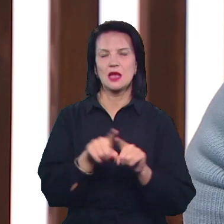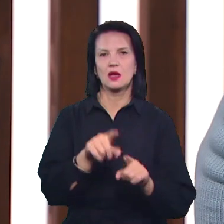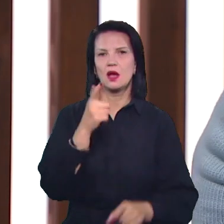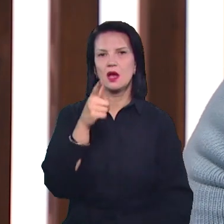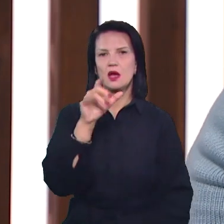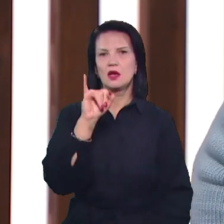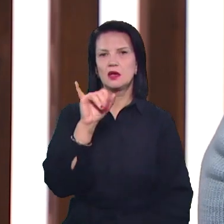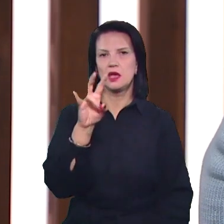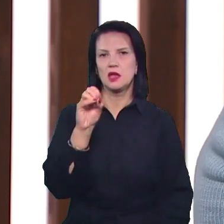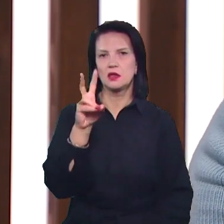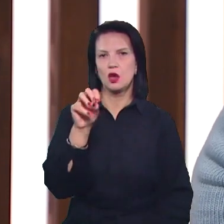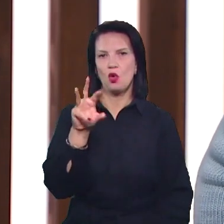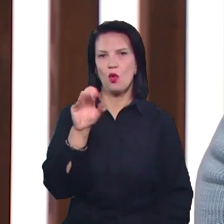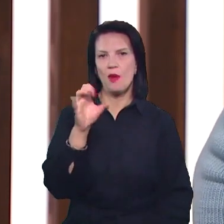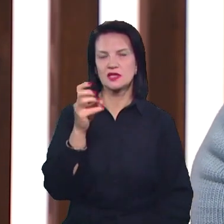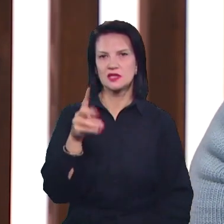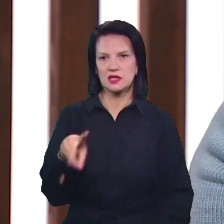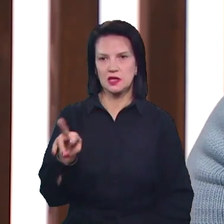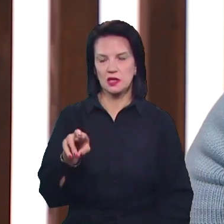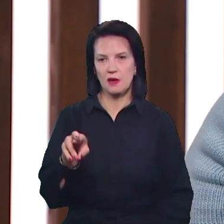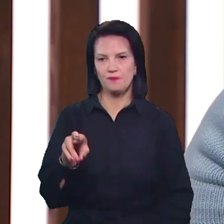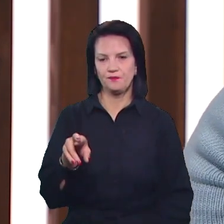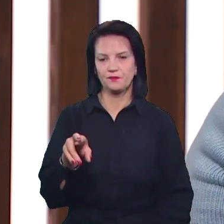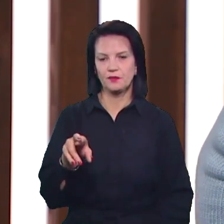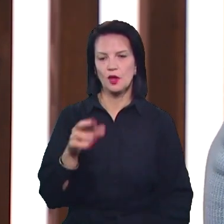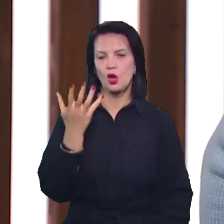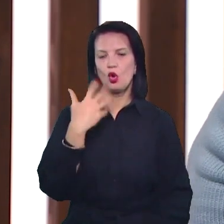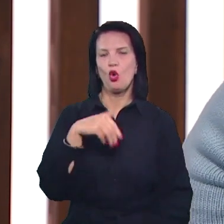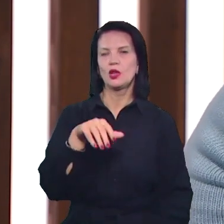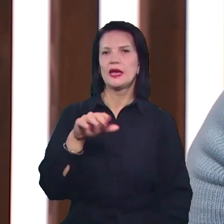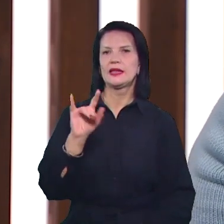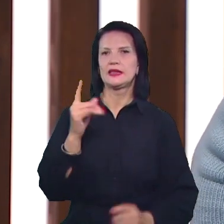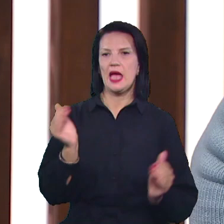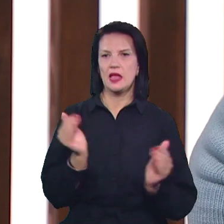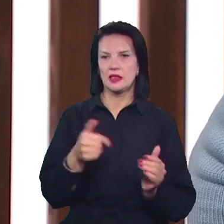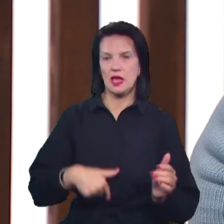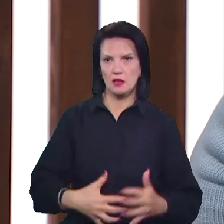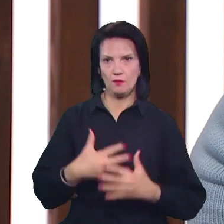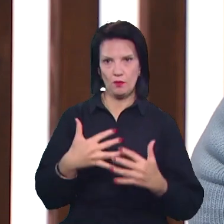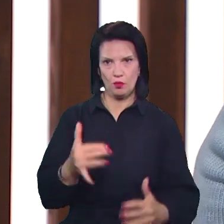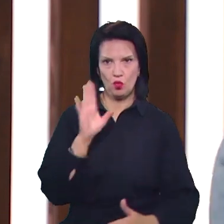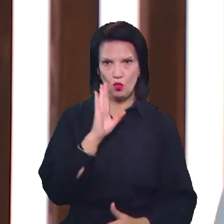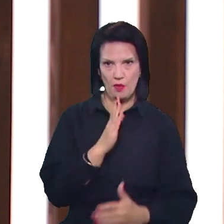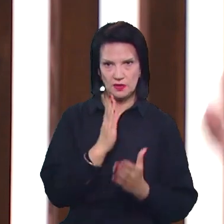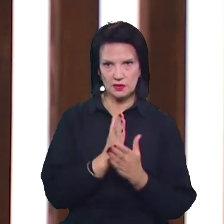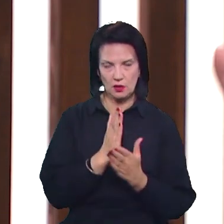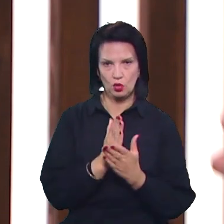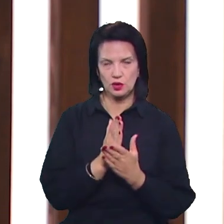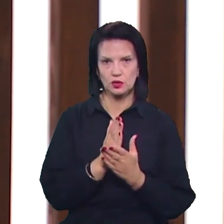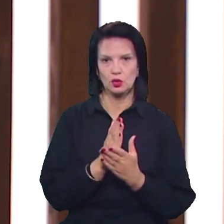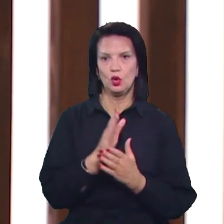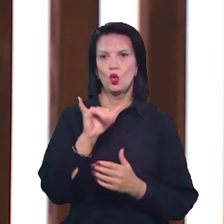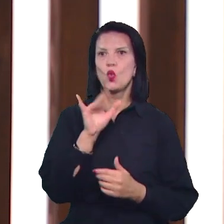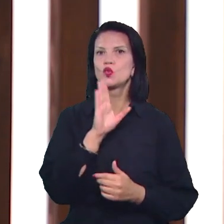Тобто в ембріогенезі, коли дитина в утробі матері, знаходиться у